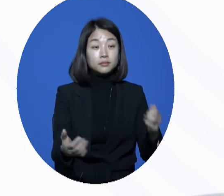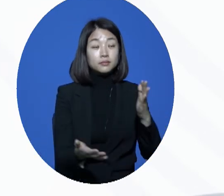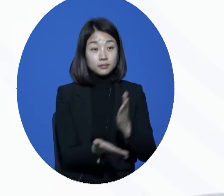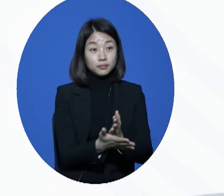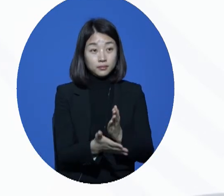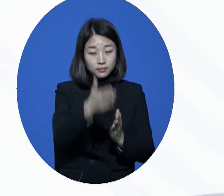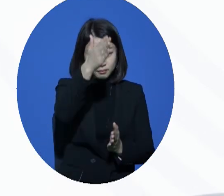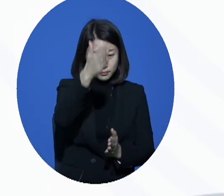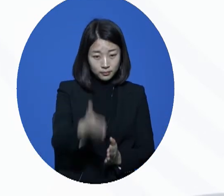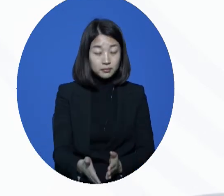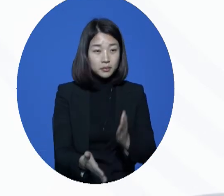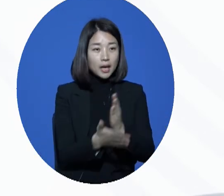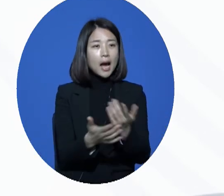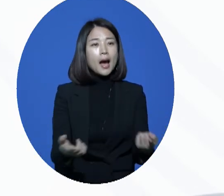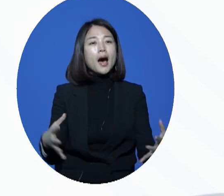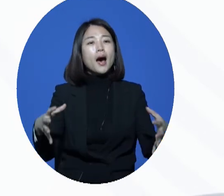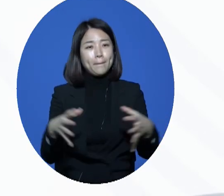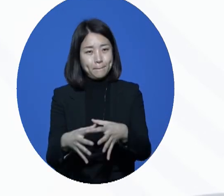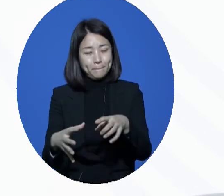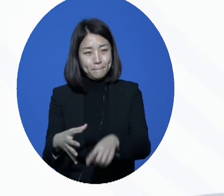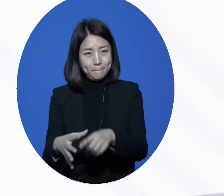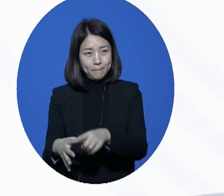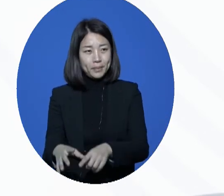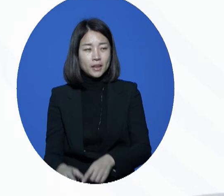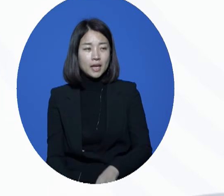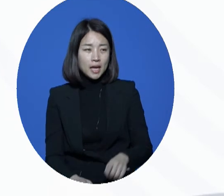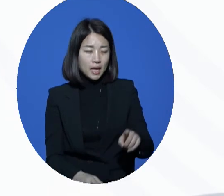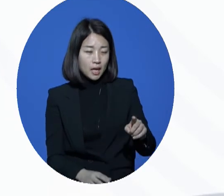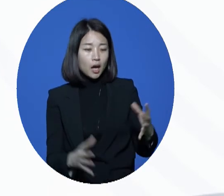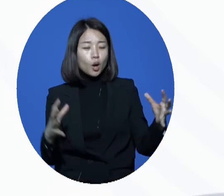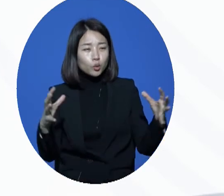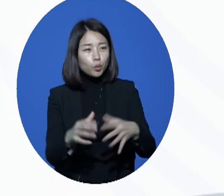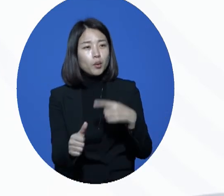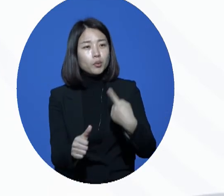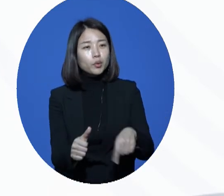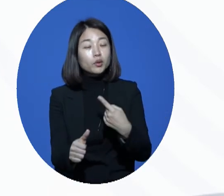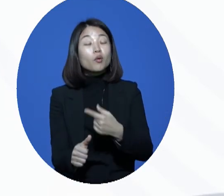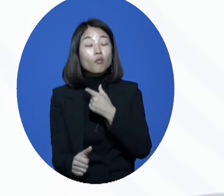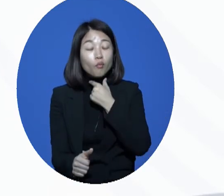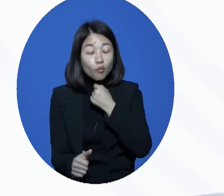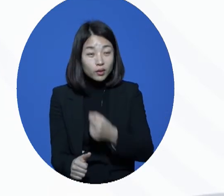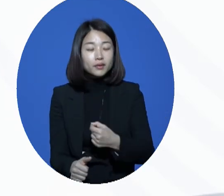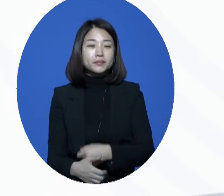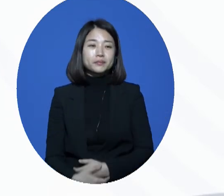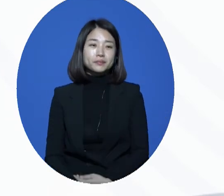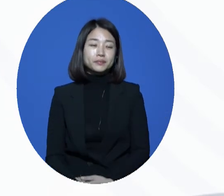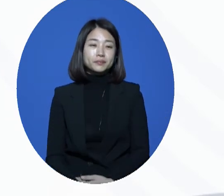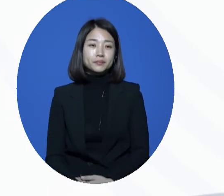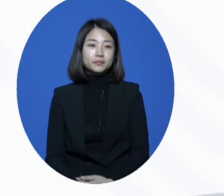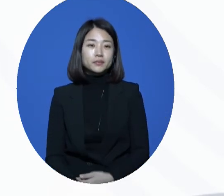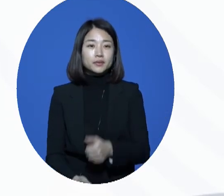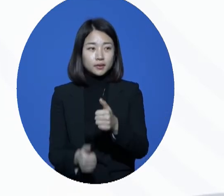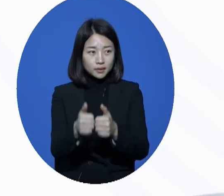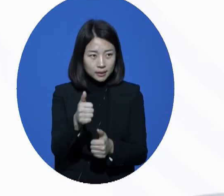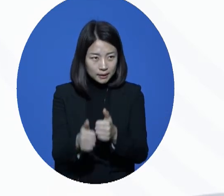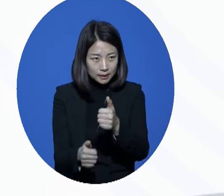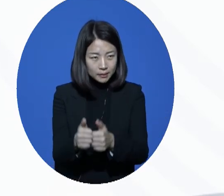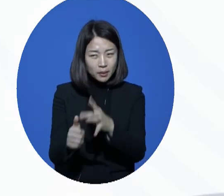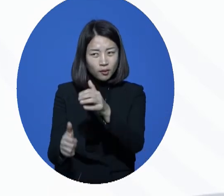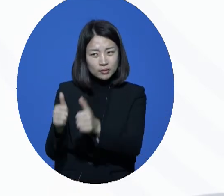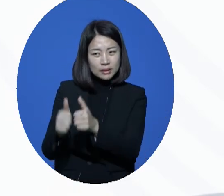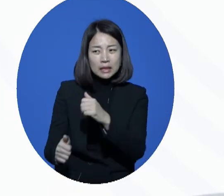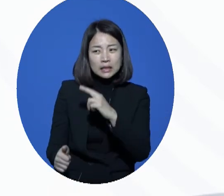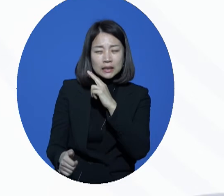교육과 특수교육의 경계를 넘어서 단 한 명의 아이도 포기하지 않는 통합교육이 되기 위해서 저는 경쟁교육, 입시교육